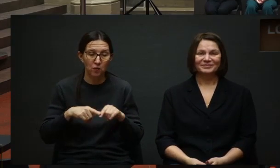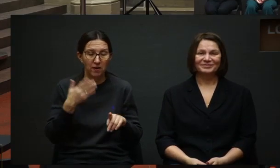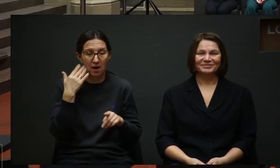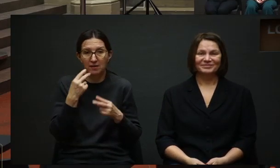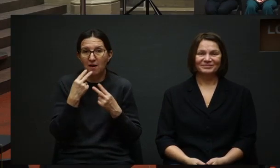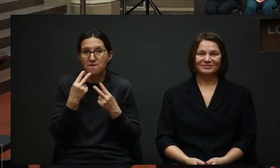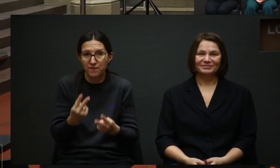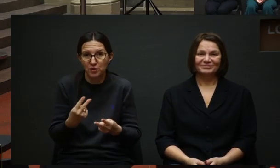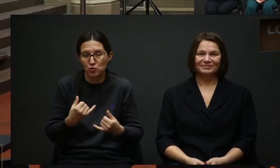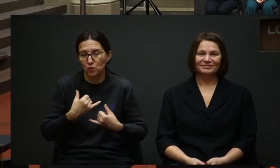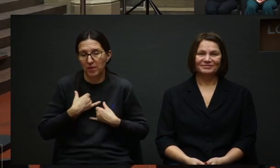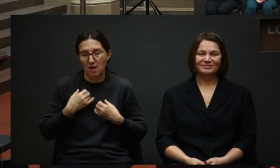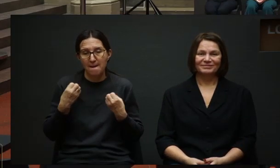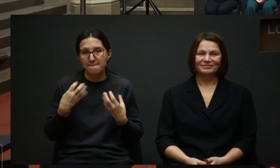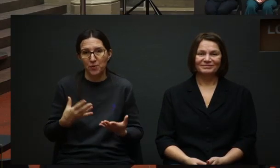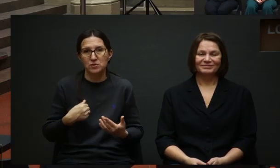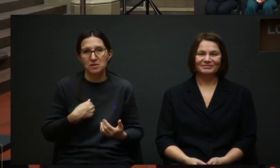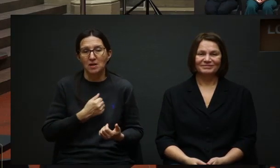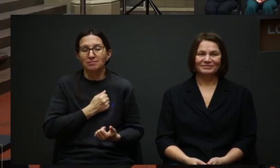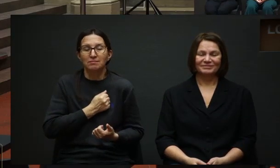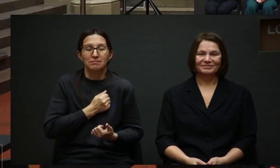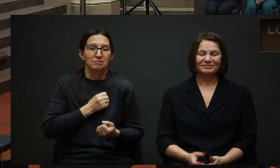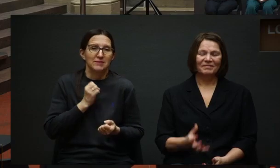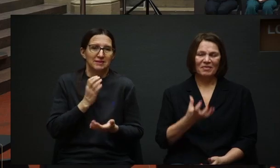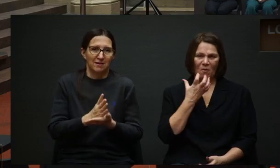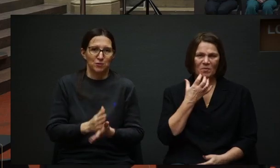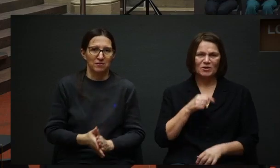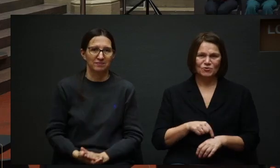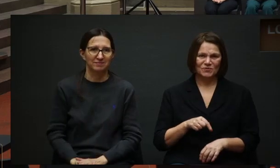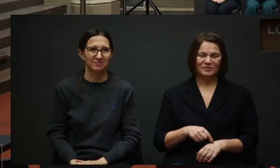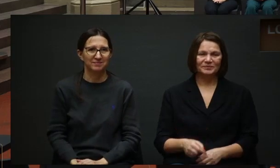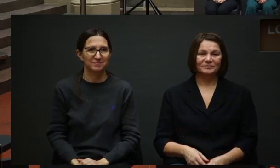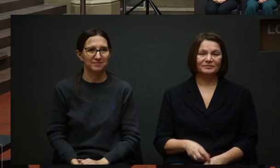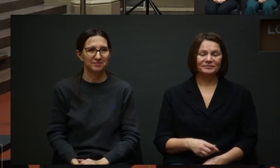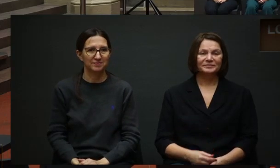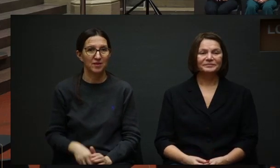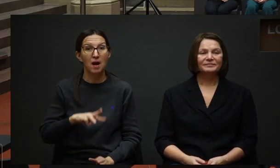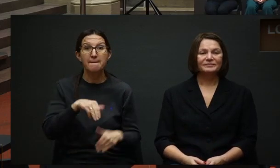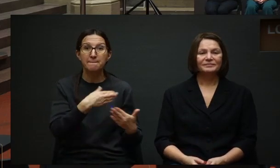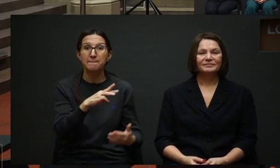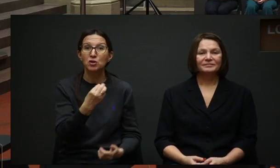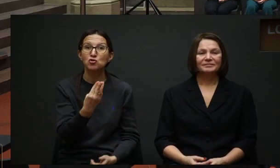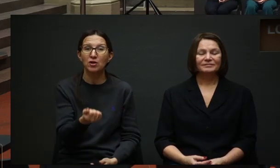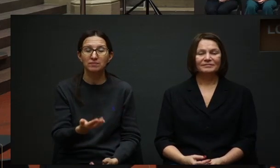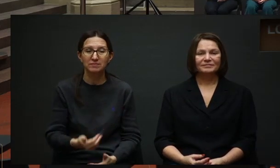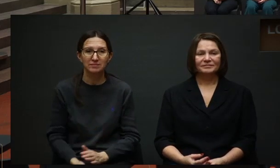у меня просто бьется сердечко. Теплые чувства. Угу. Миша.